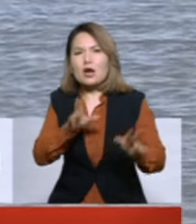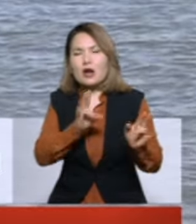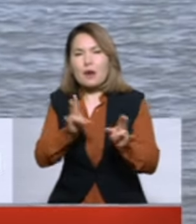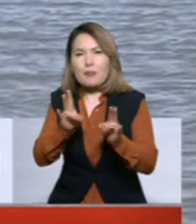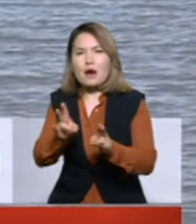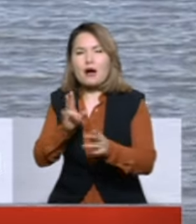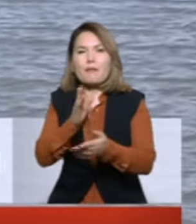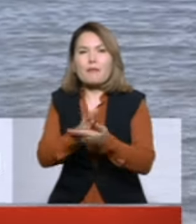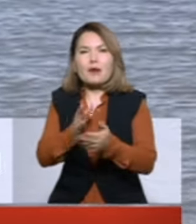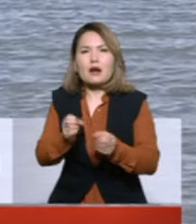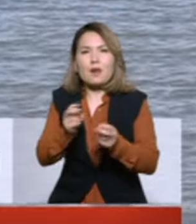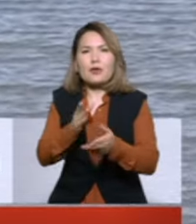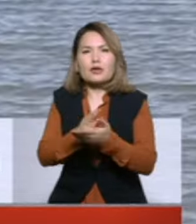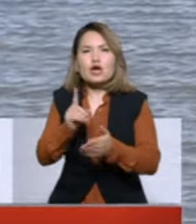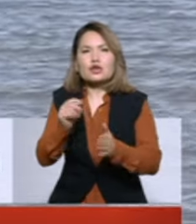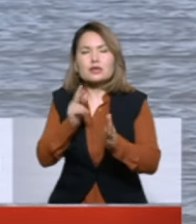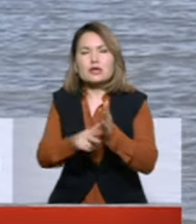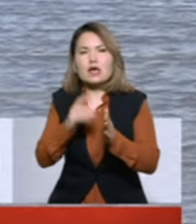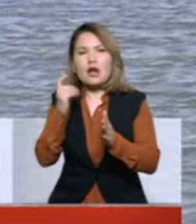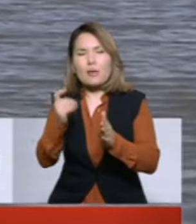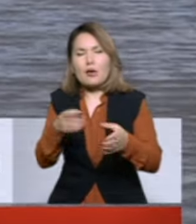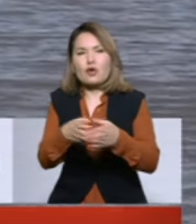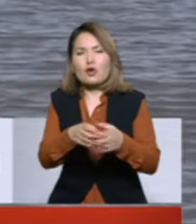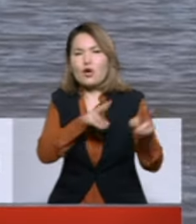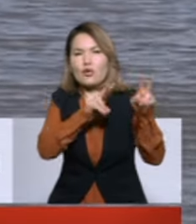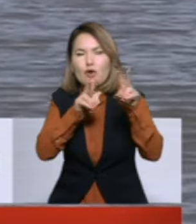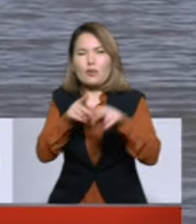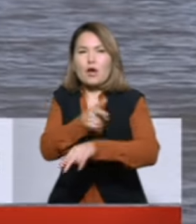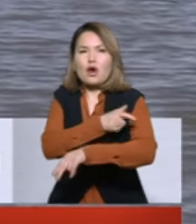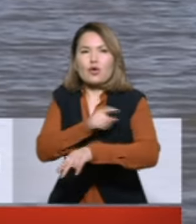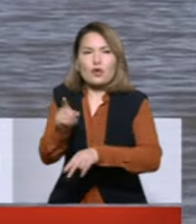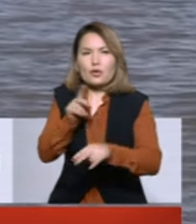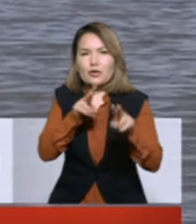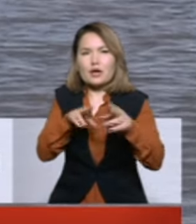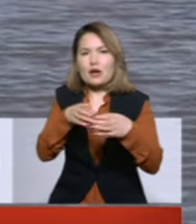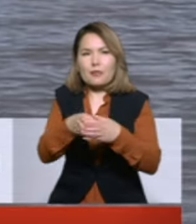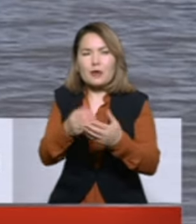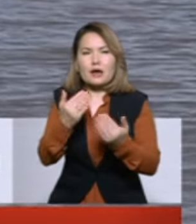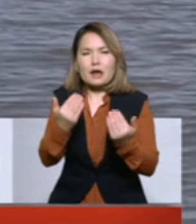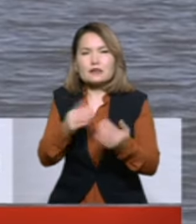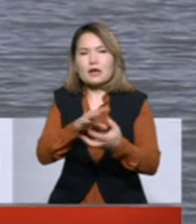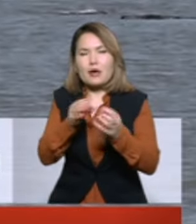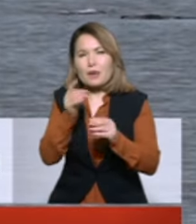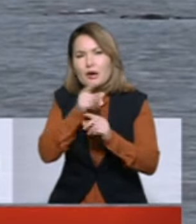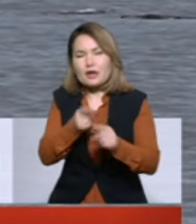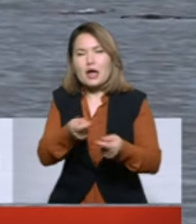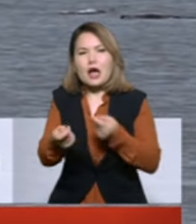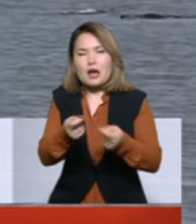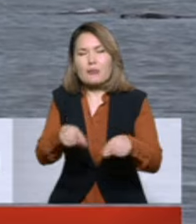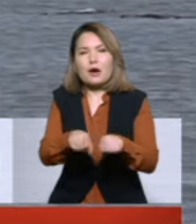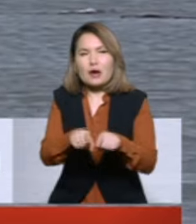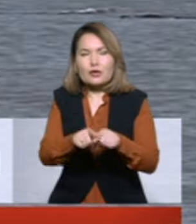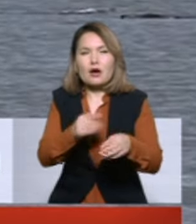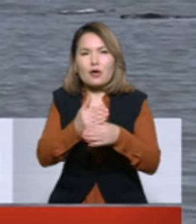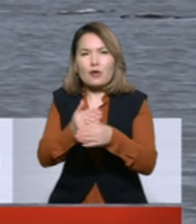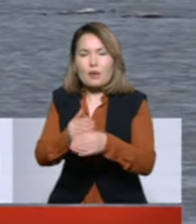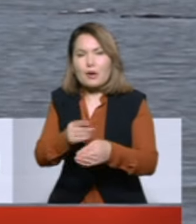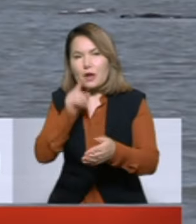бар 180 шаруа қожалықтарында тәулік бойы кезекшілік ұйымдастырылған. Қазіргі уақытта әкімдік тарапынан қиын жағдайда тап